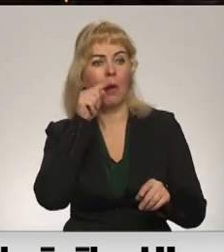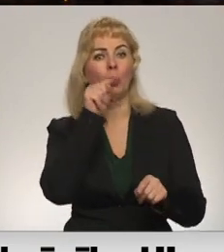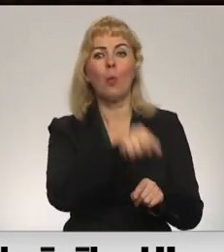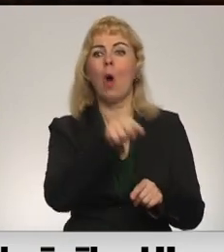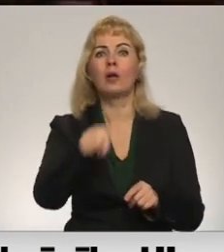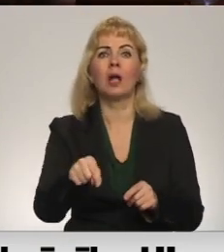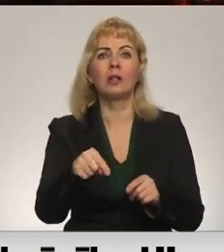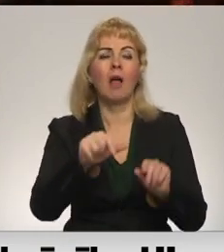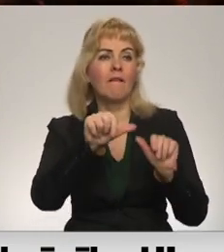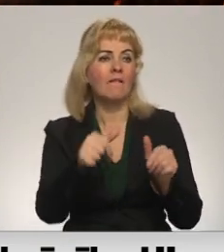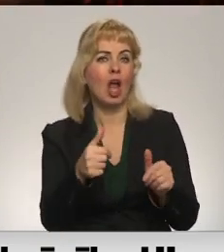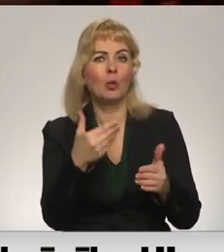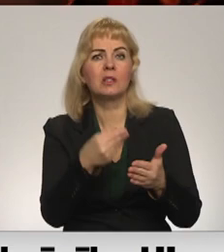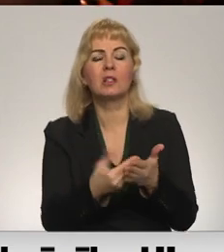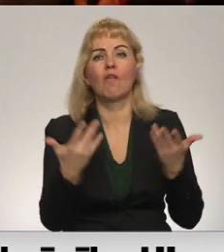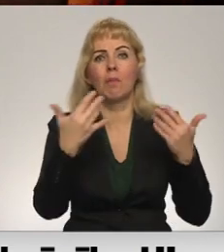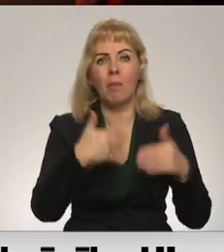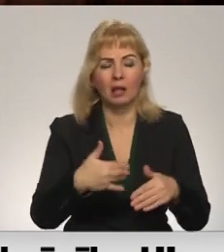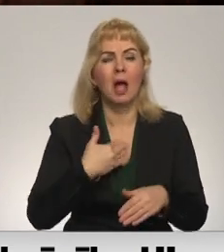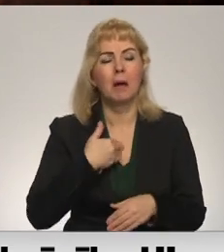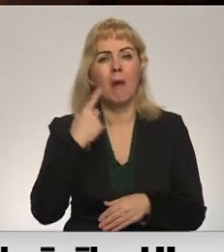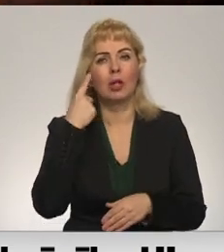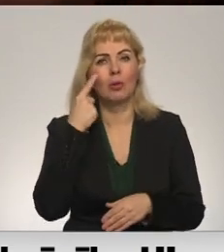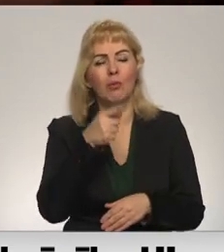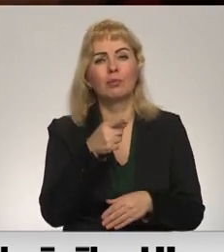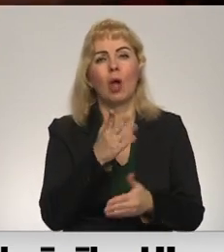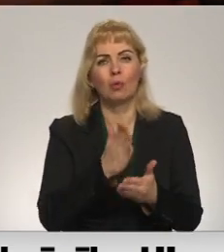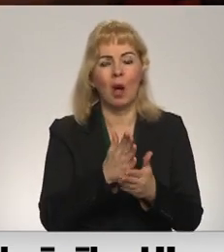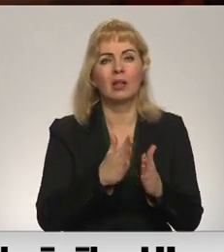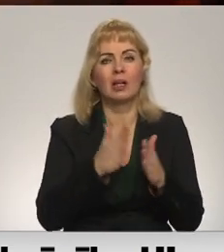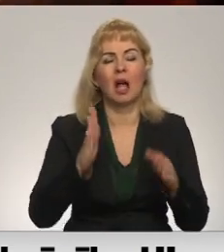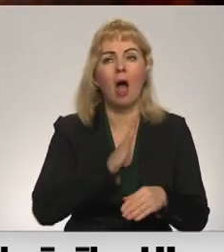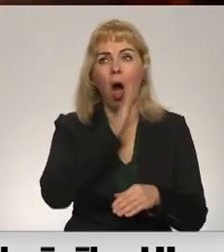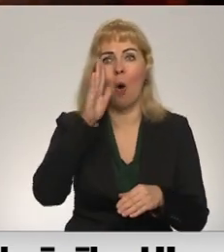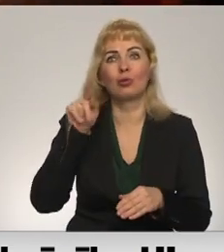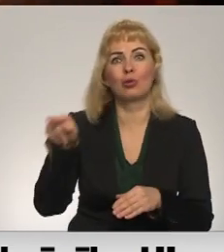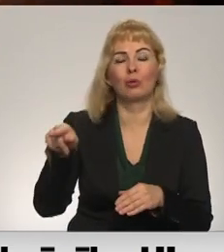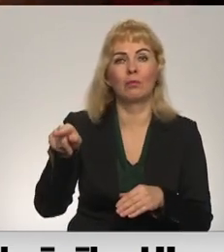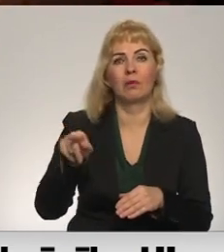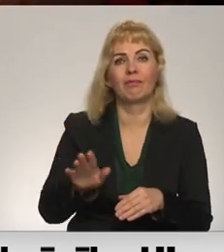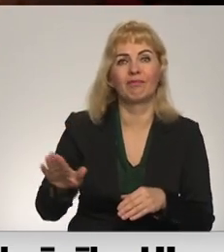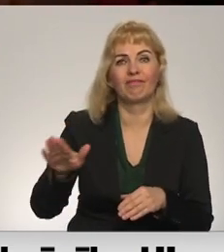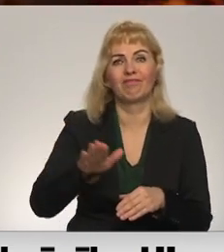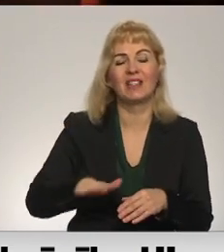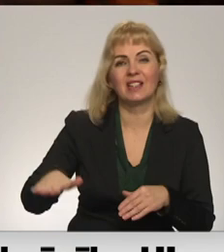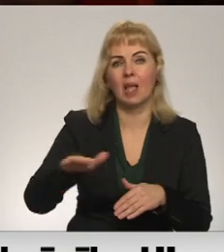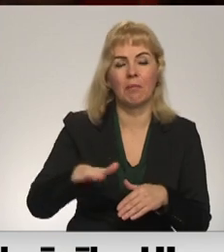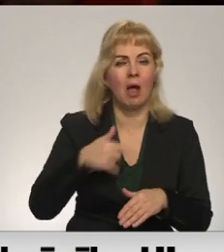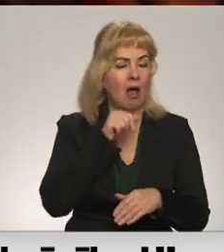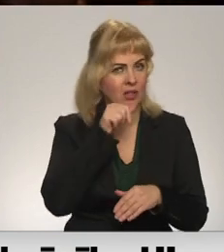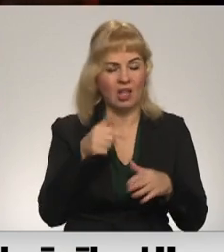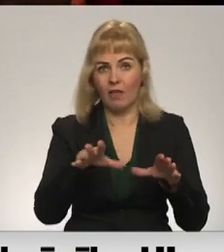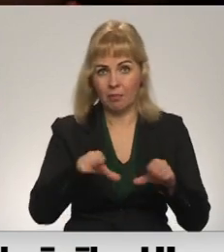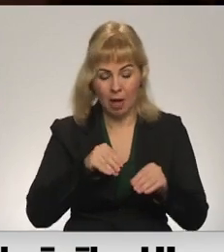savu politiku. Un, manuprāt, tas notiekās mūsu lielajā austrumu zemē, un tas man nav pieņemam, un tāpēc es savu